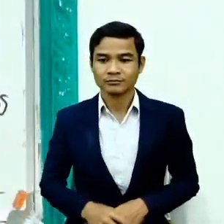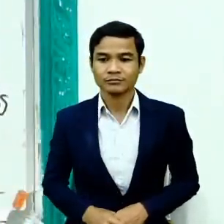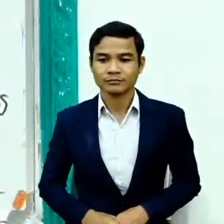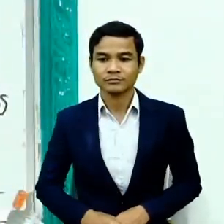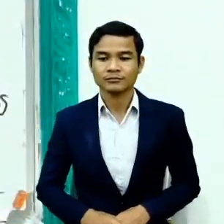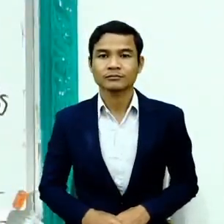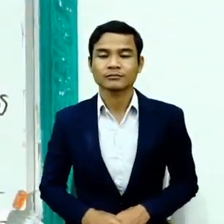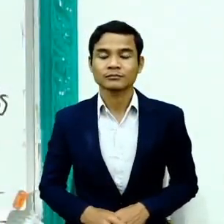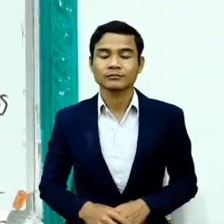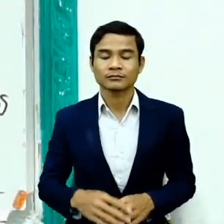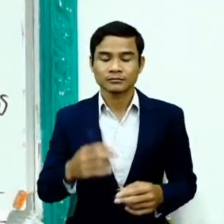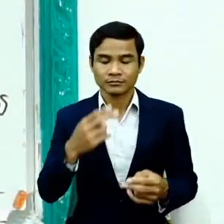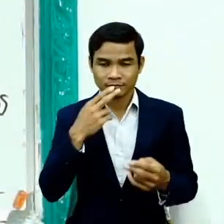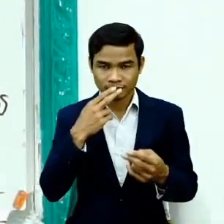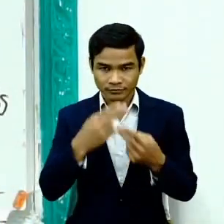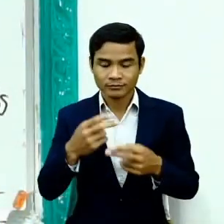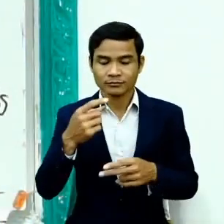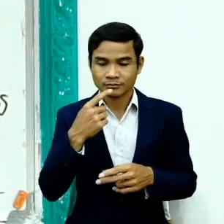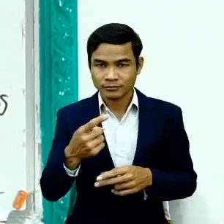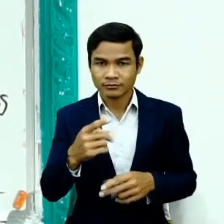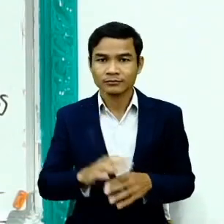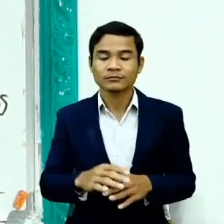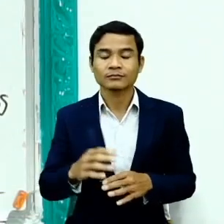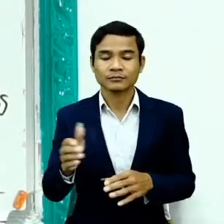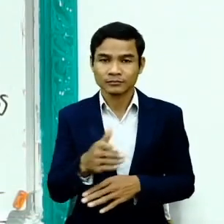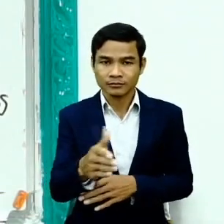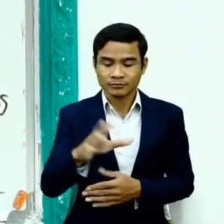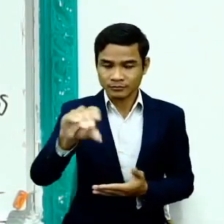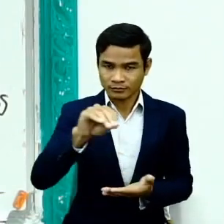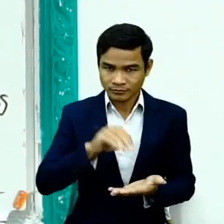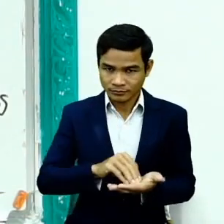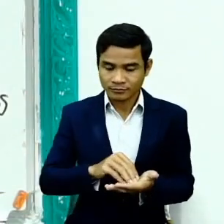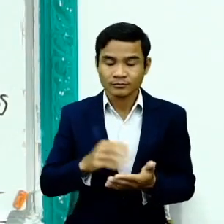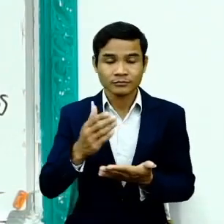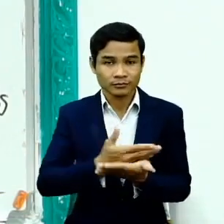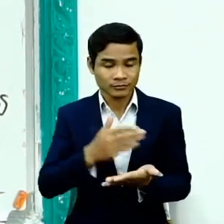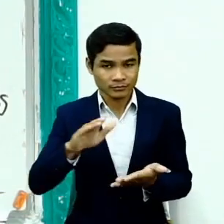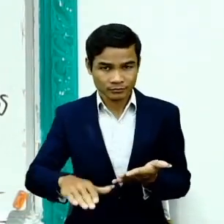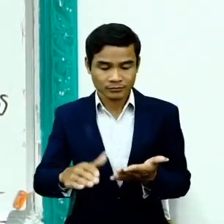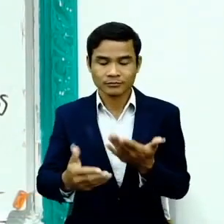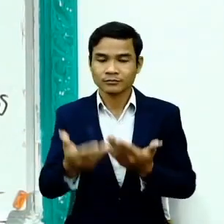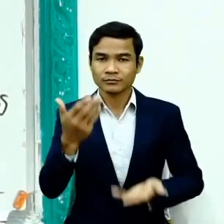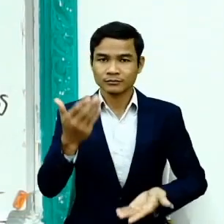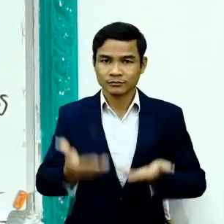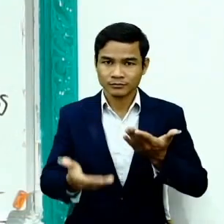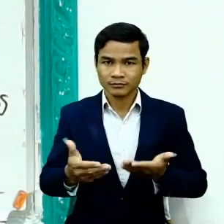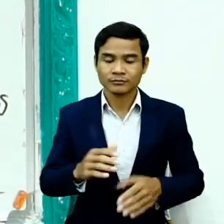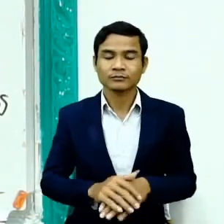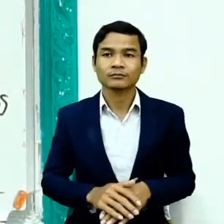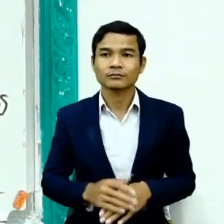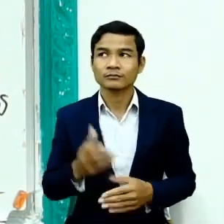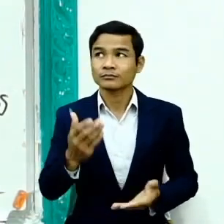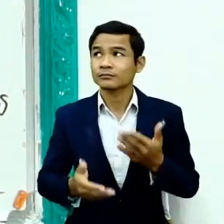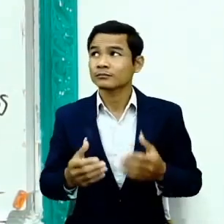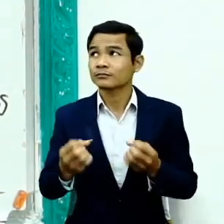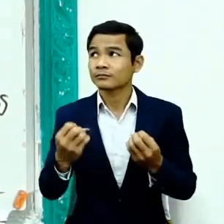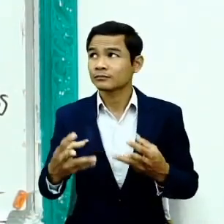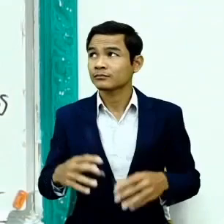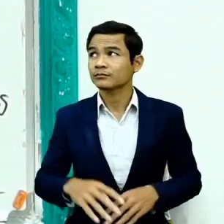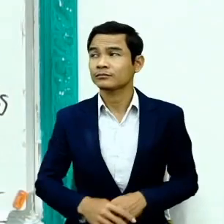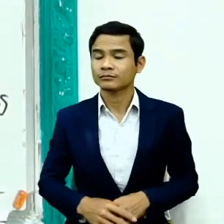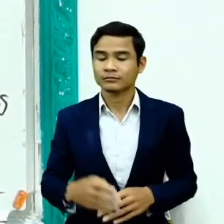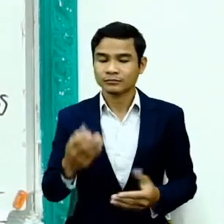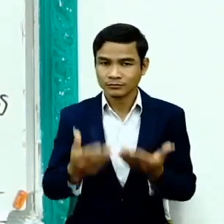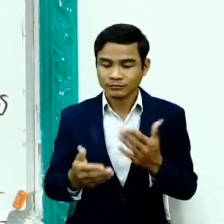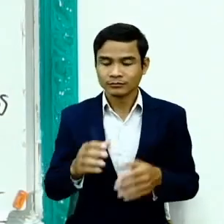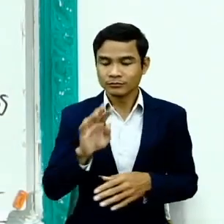chà hình là con trái thè trái đài bảo mộ bán nơi xa bảo hài chà bảo hài bần mán con chà